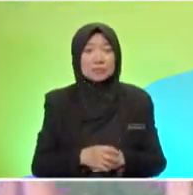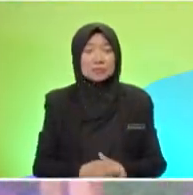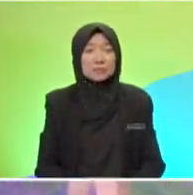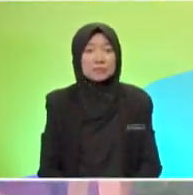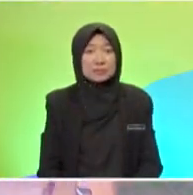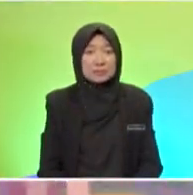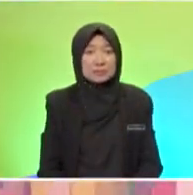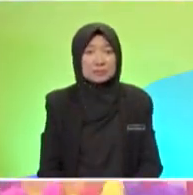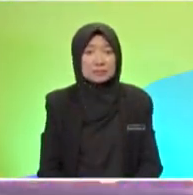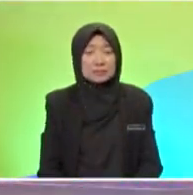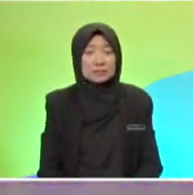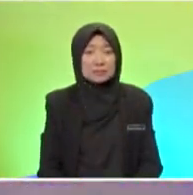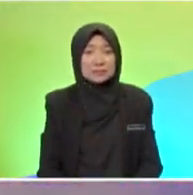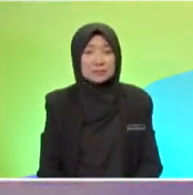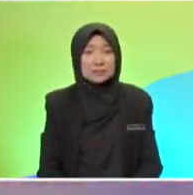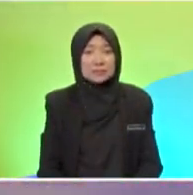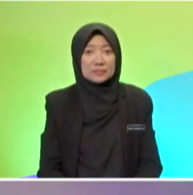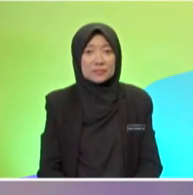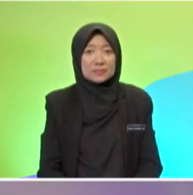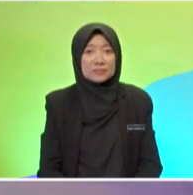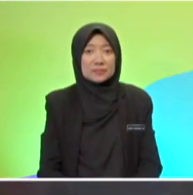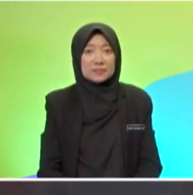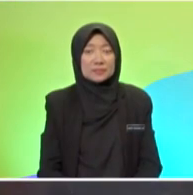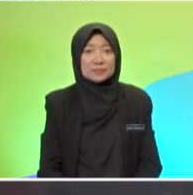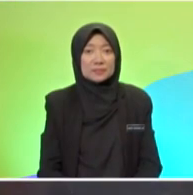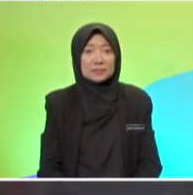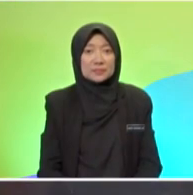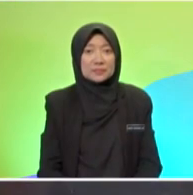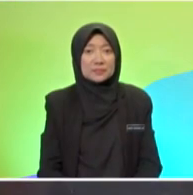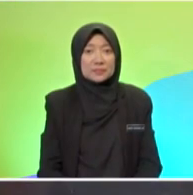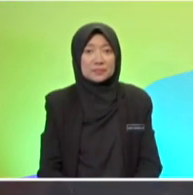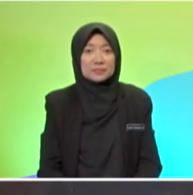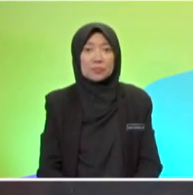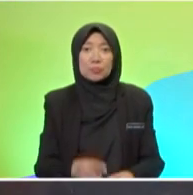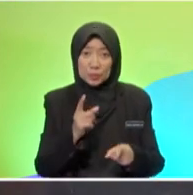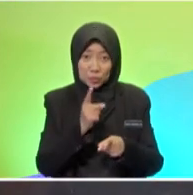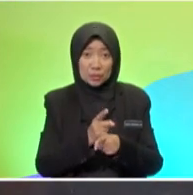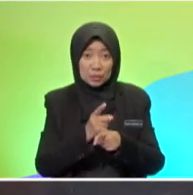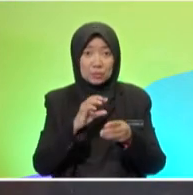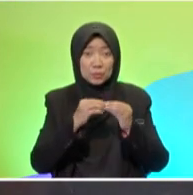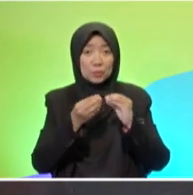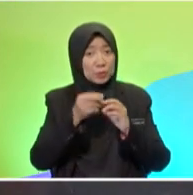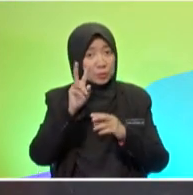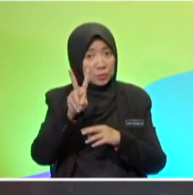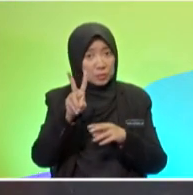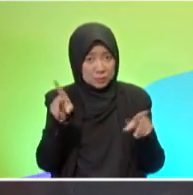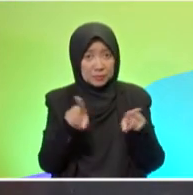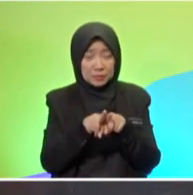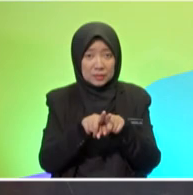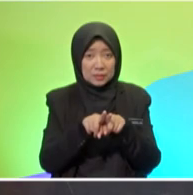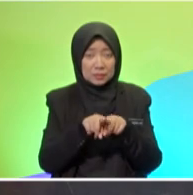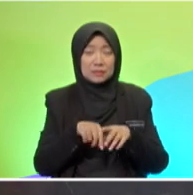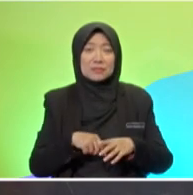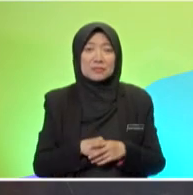dua? Boleh kalau tak Mira tunjuk dekat cikgu dulu? Okey. Betul tak cikgu? Betul. Sama kan?